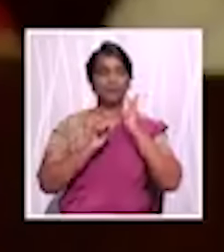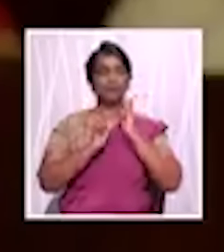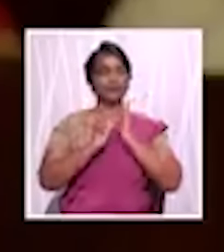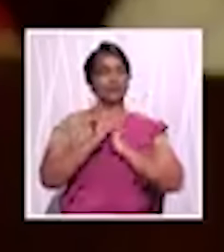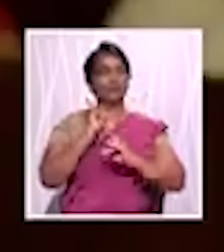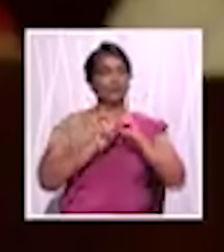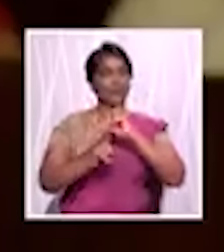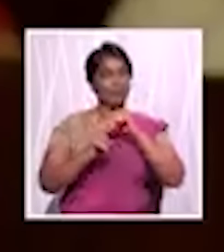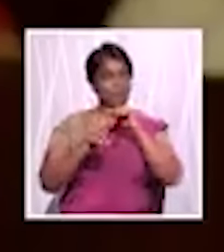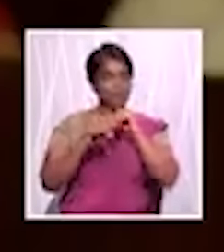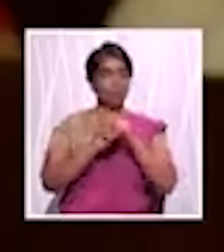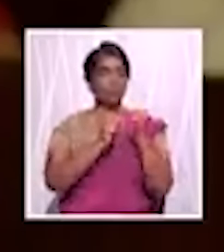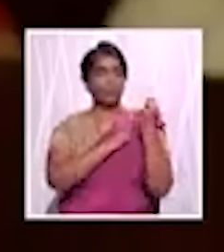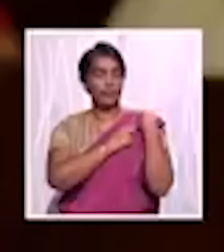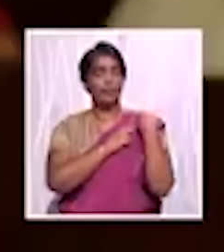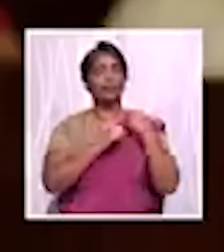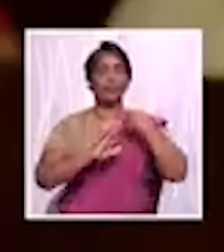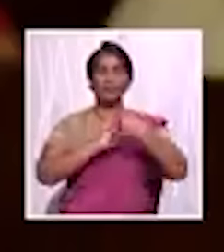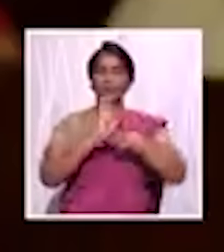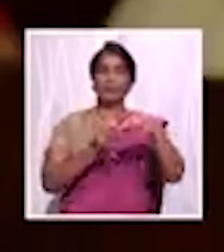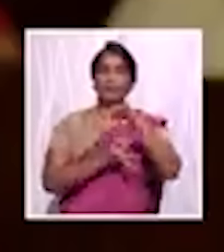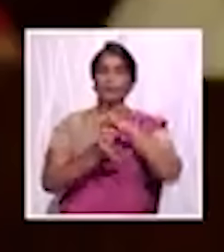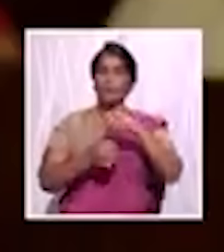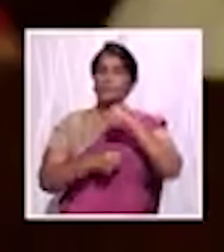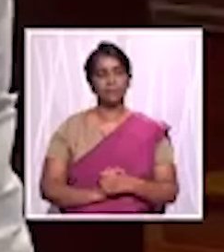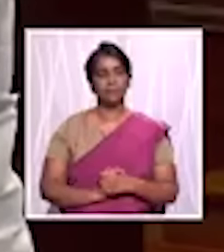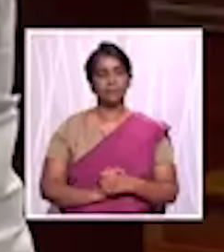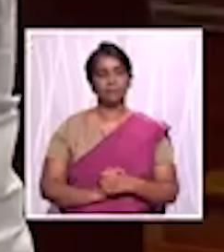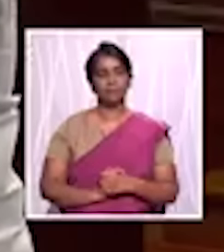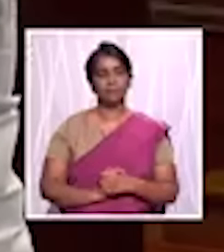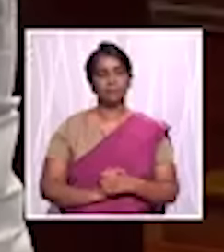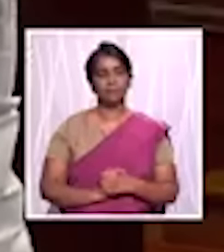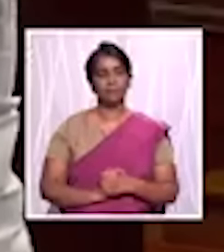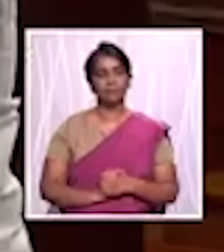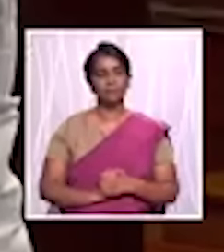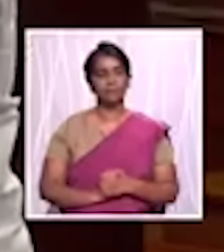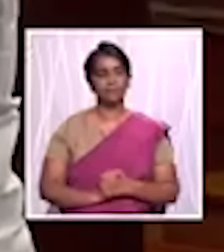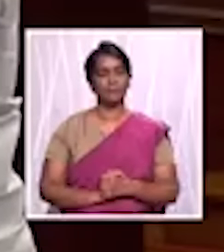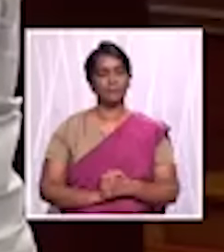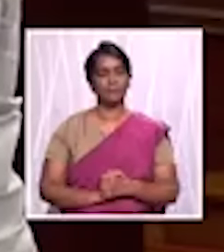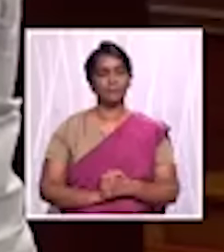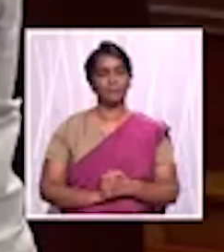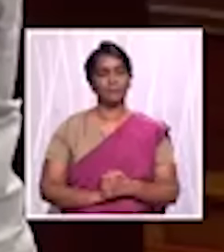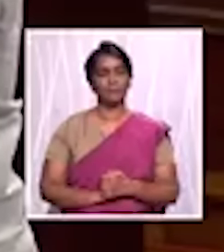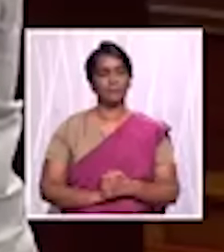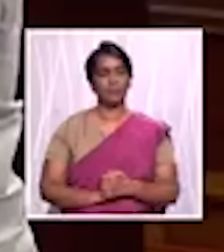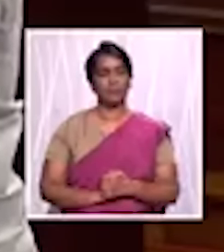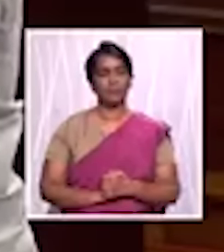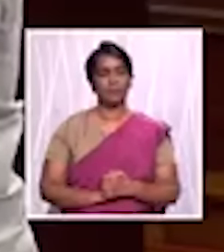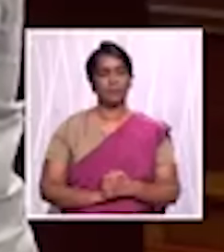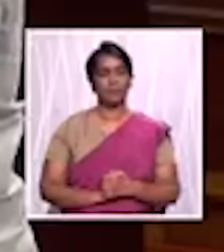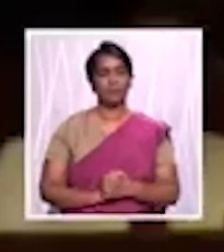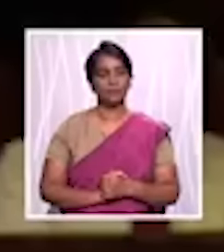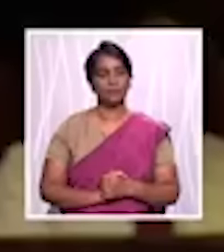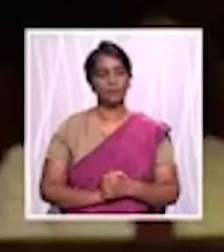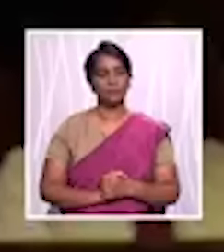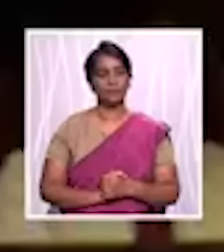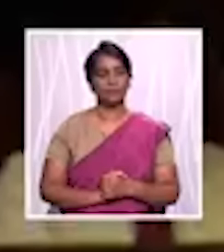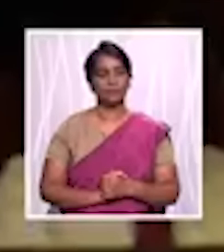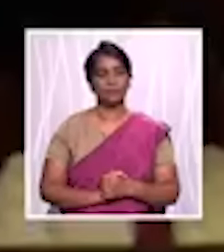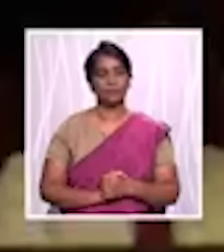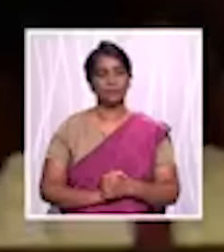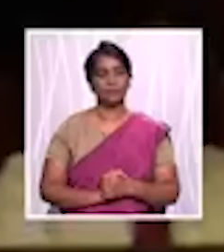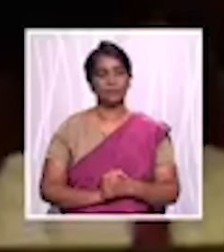அனுகுமார திச நாயக முன்னிலையில் பதவி பிரமாணம் செய்து கொண்டதோடு வர்த்தகம் வாணிபம் மற்றும் உணவு பாதுகாப்பு கூட்டுறவு அபிவிருத்தி